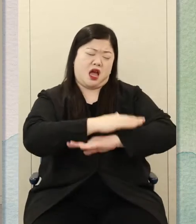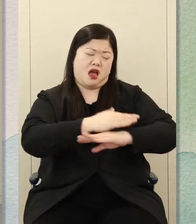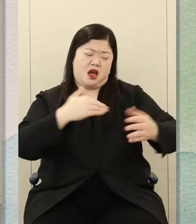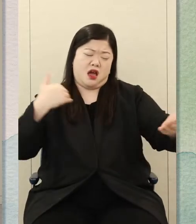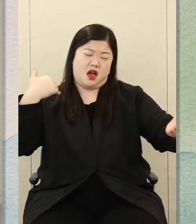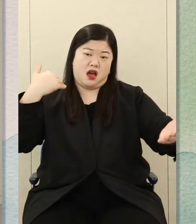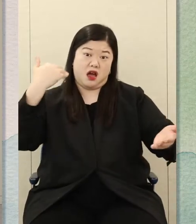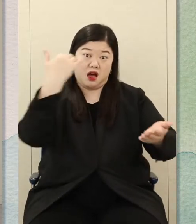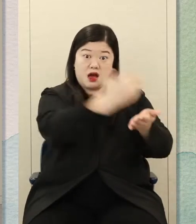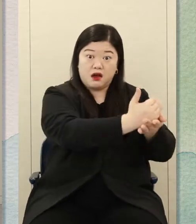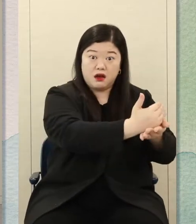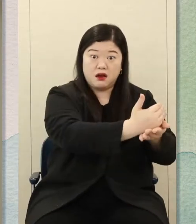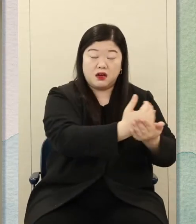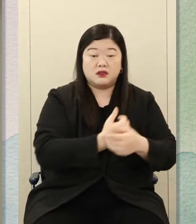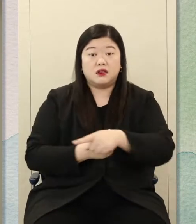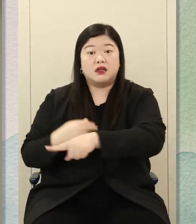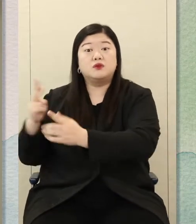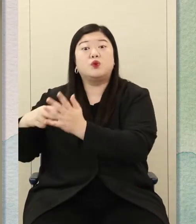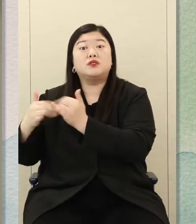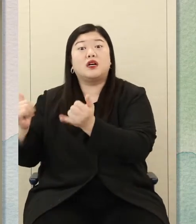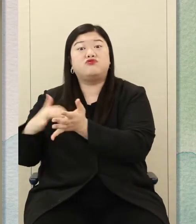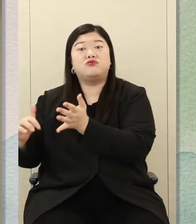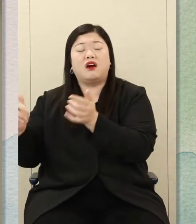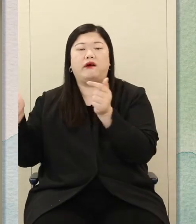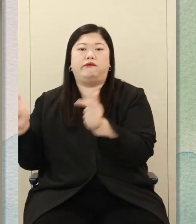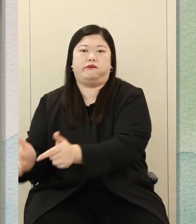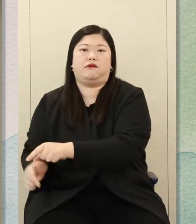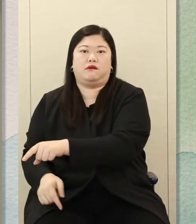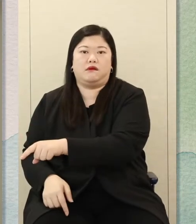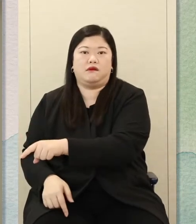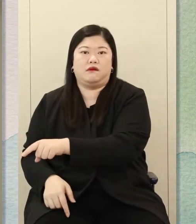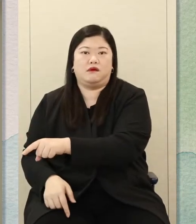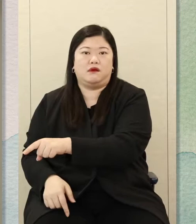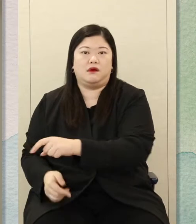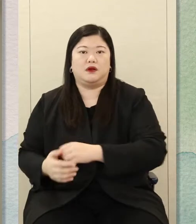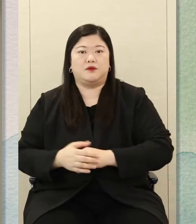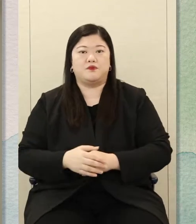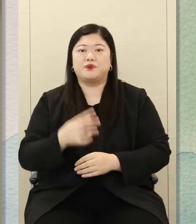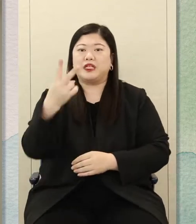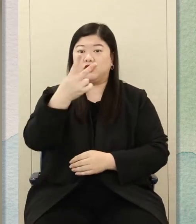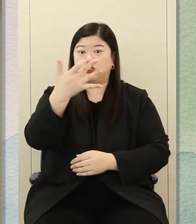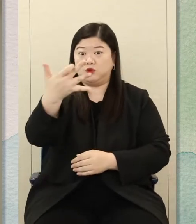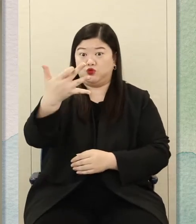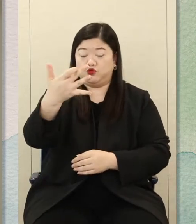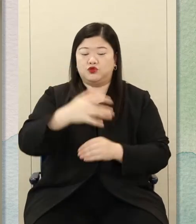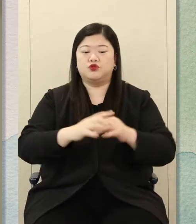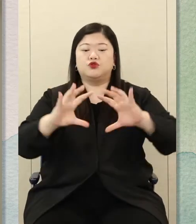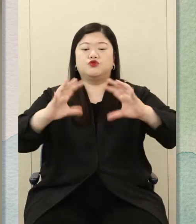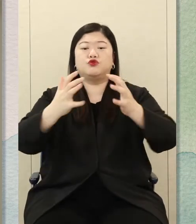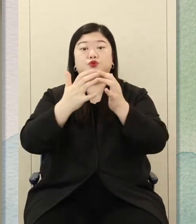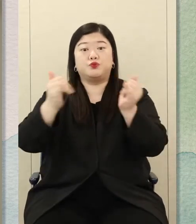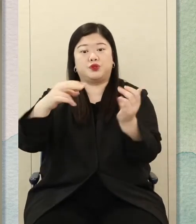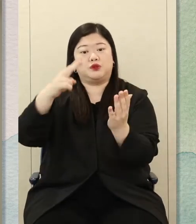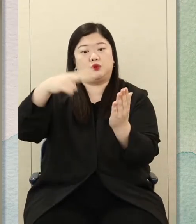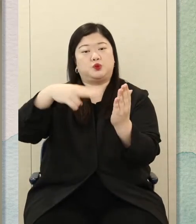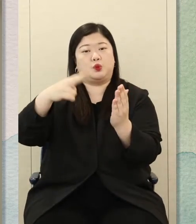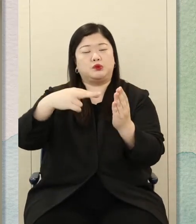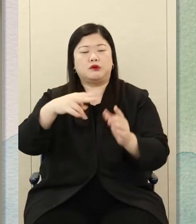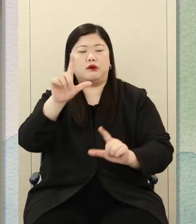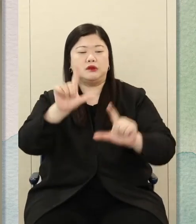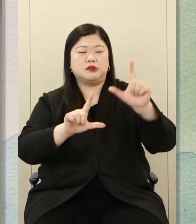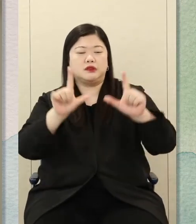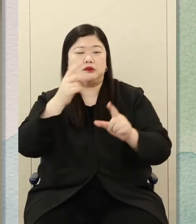사람들의 숫자는 자꾸 줄어든다는 거예요. 그래서 독서율이 2019년 국민 독서 실태 조사 이